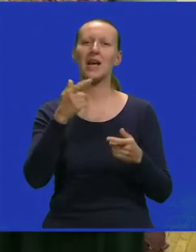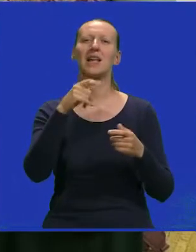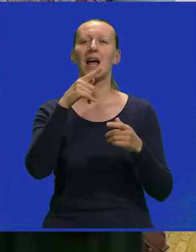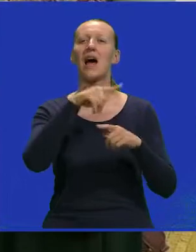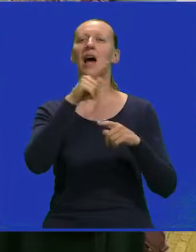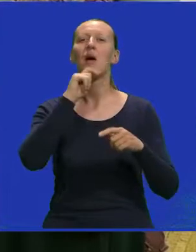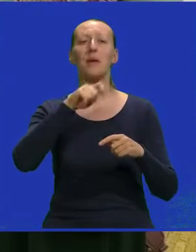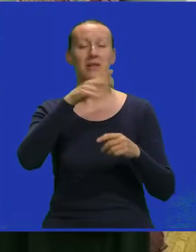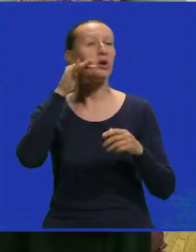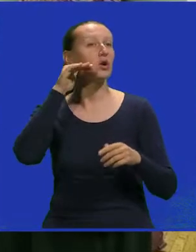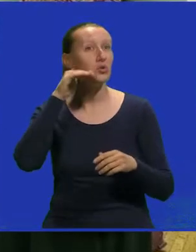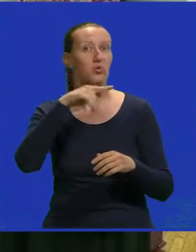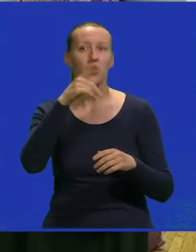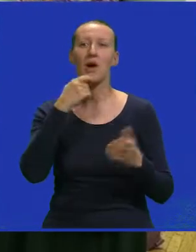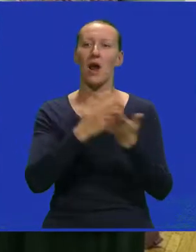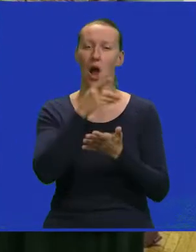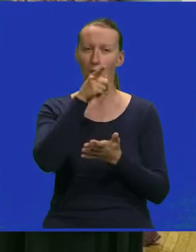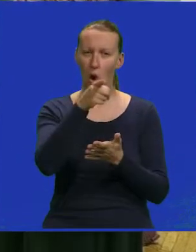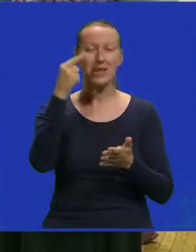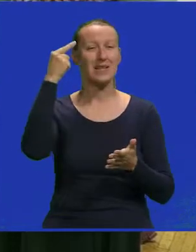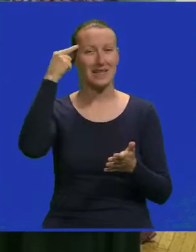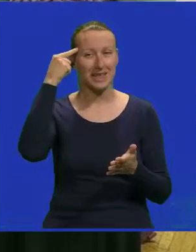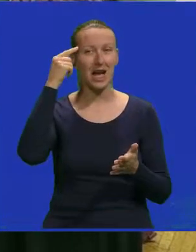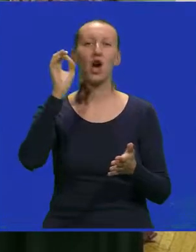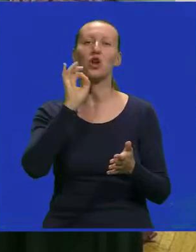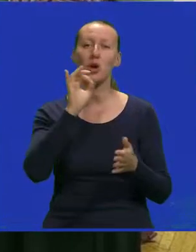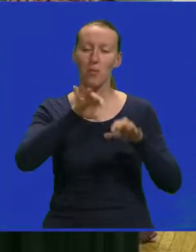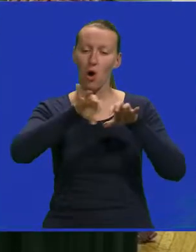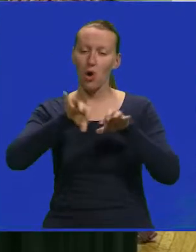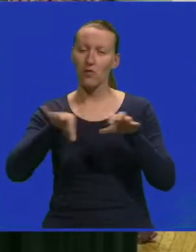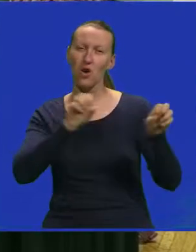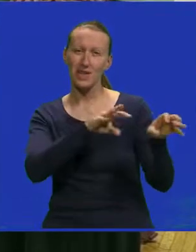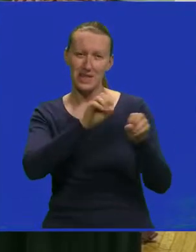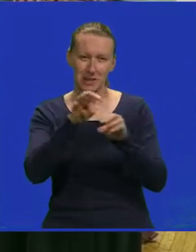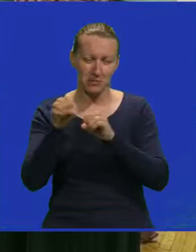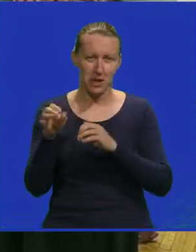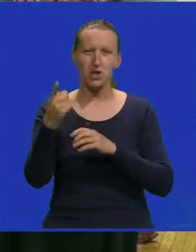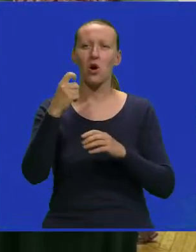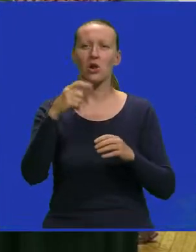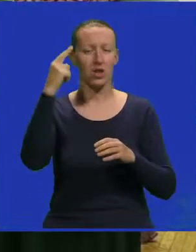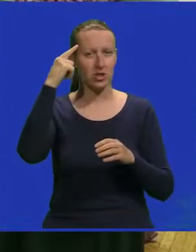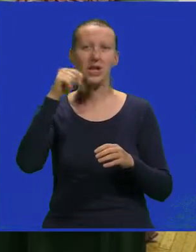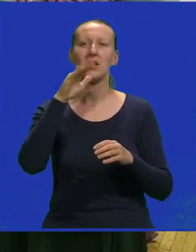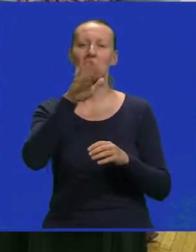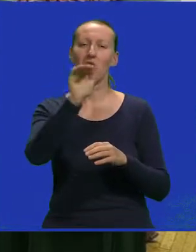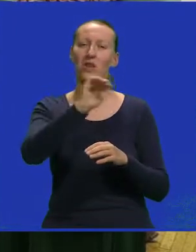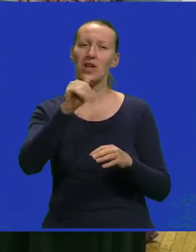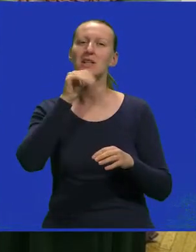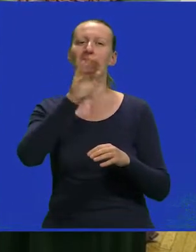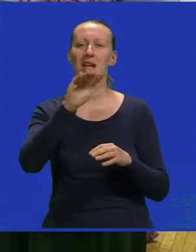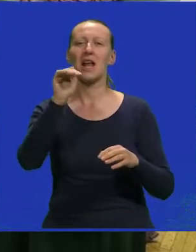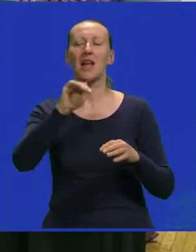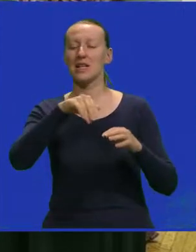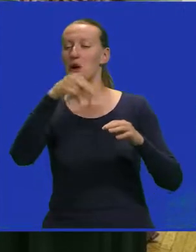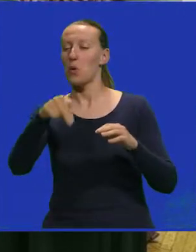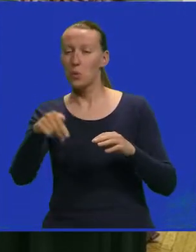da nas penzići čuju, jer ako oni znaju dobro odvajati škovace, onda će znati njihova dica i dica od